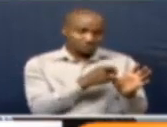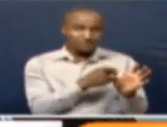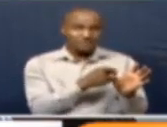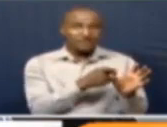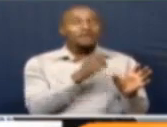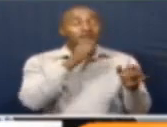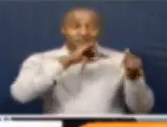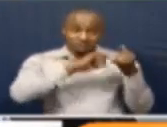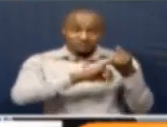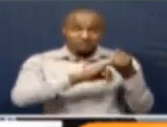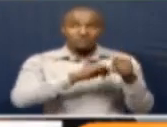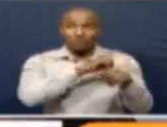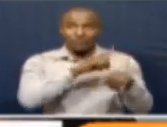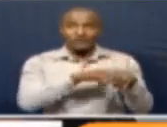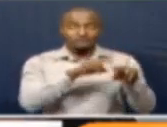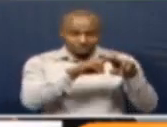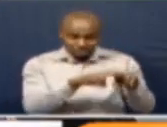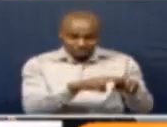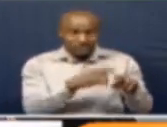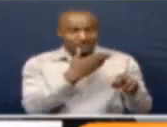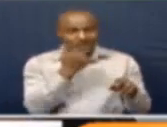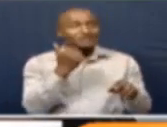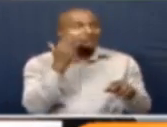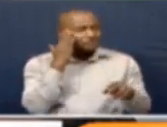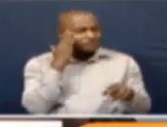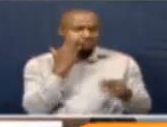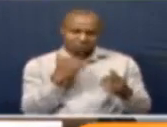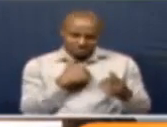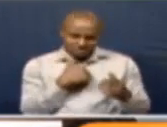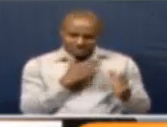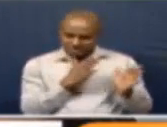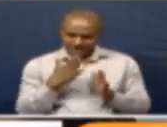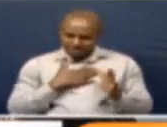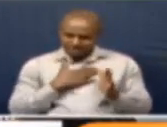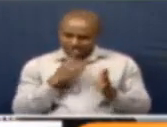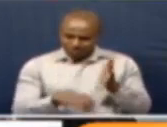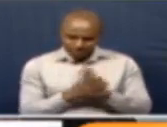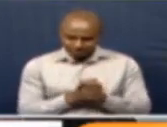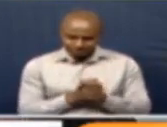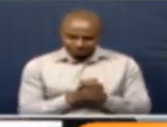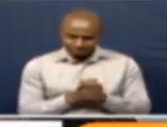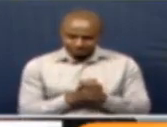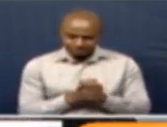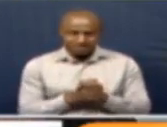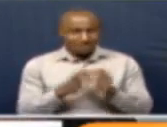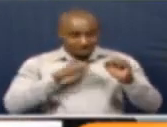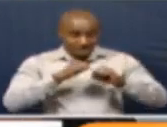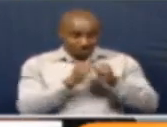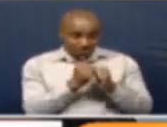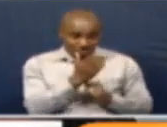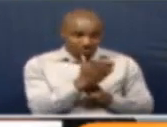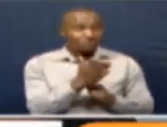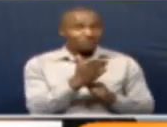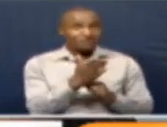wanaume wanapokaa, ni vyema kwamba mwanamume aweze akajiuliza, je, mimi majukumu yangu nayabeba? Kwa hivyo mami, tunakubaliana na wewe kwamba